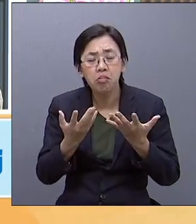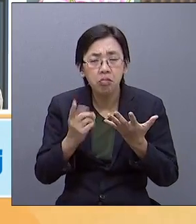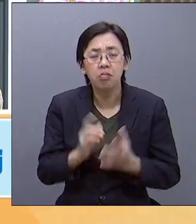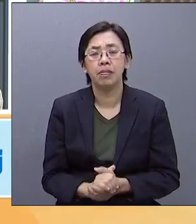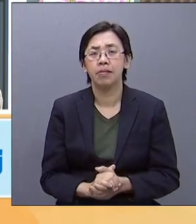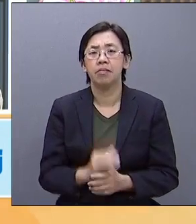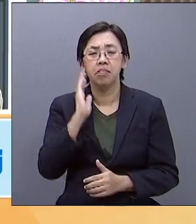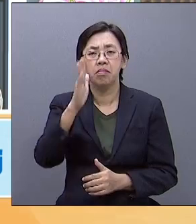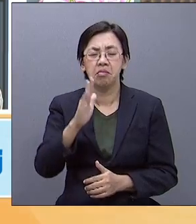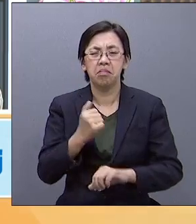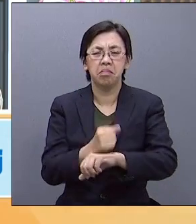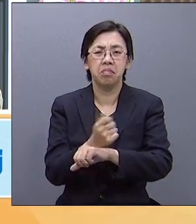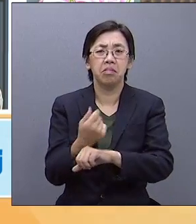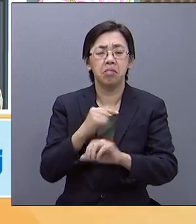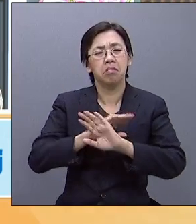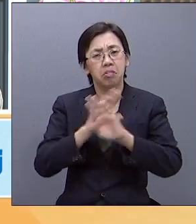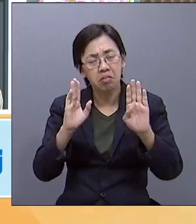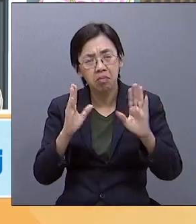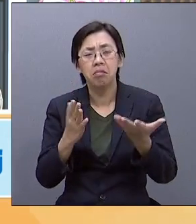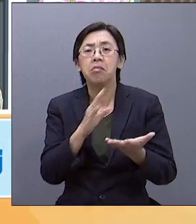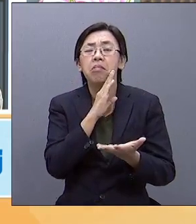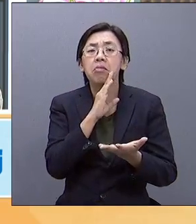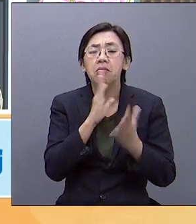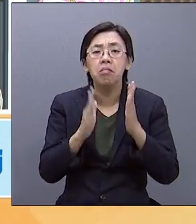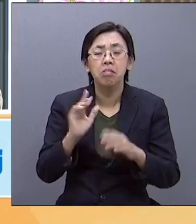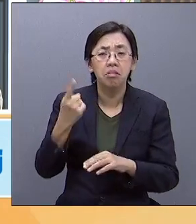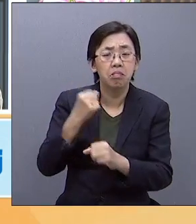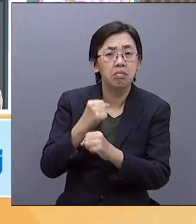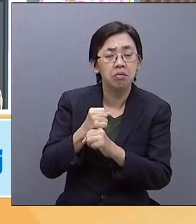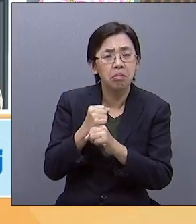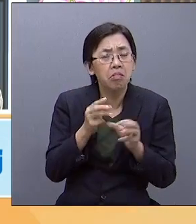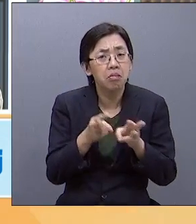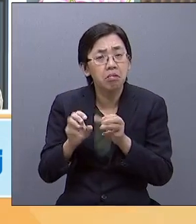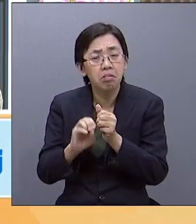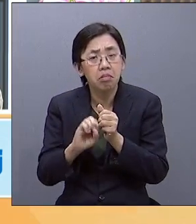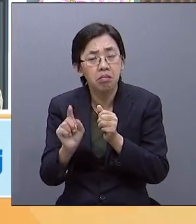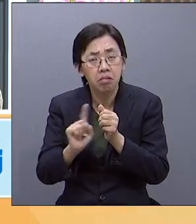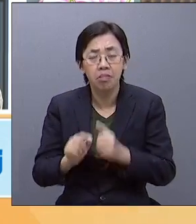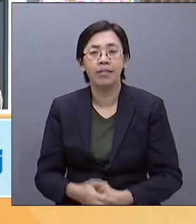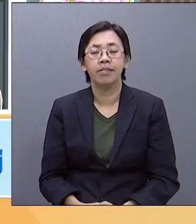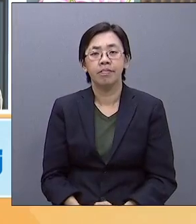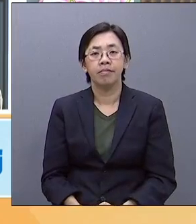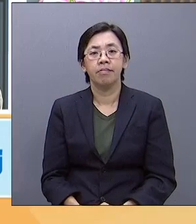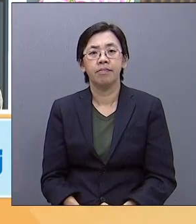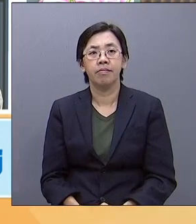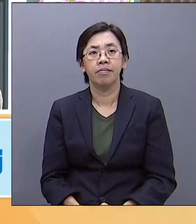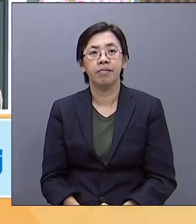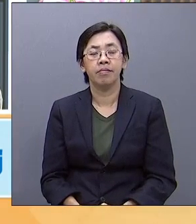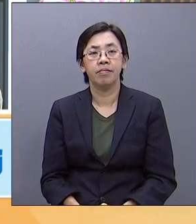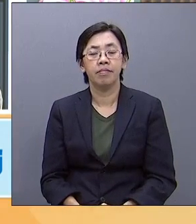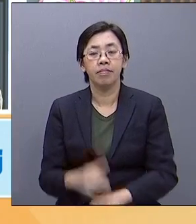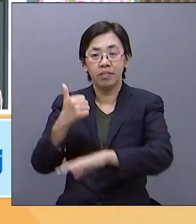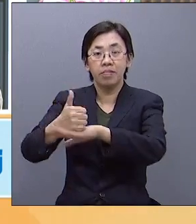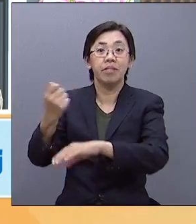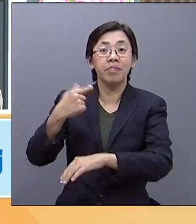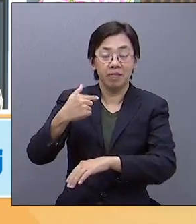การถูกยกเลิกจ้างแล้วก็การจ้างลูกจ้างรายใหม่ที่เข้ามาทำงานกับเราครับเชิญครับ ครับเอาในส่วนของลูกจ้างก่อนละกันนะครับลูกจ้